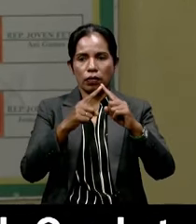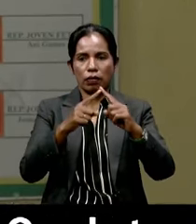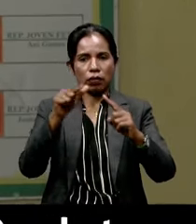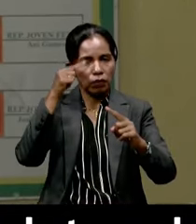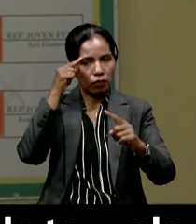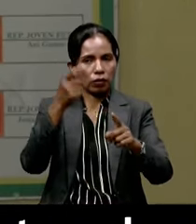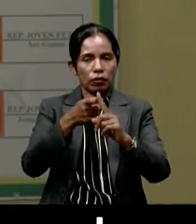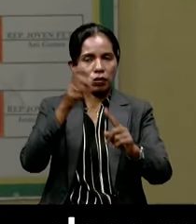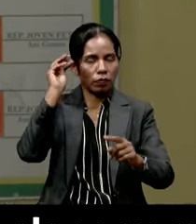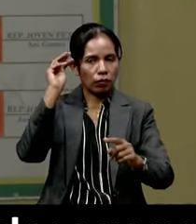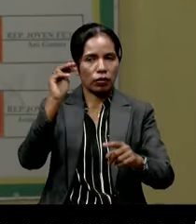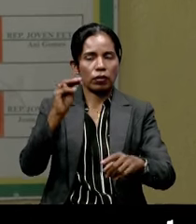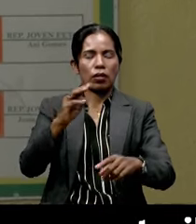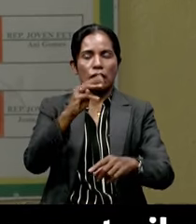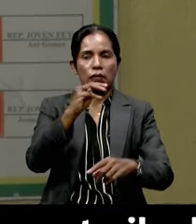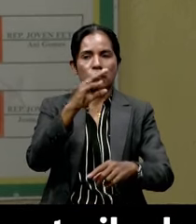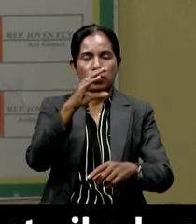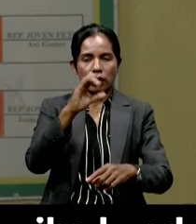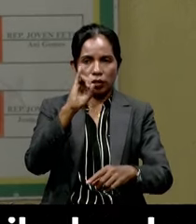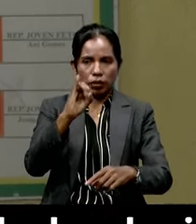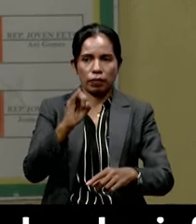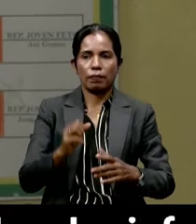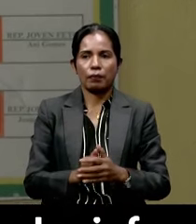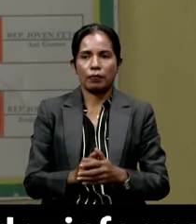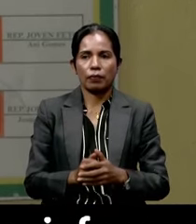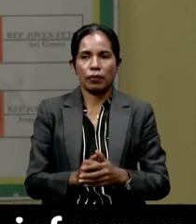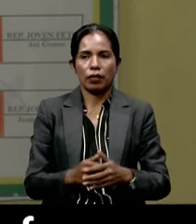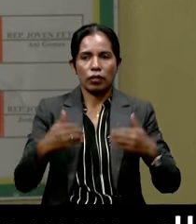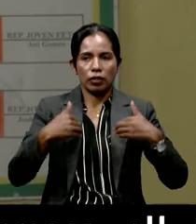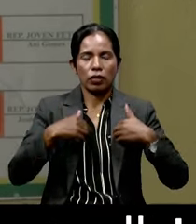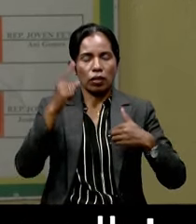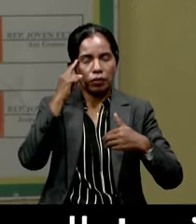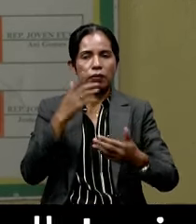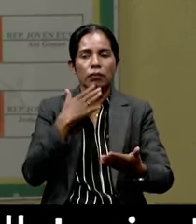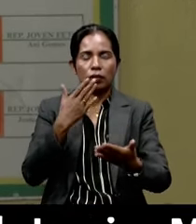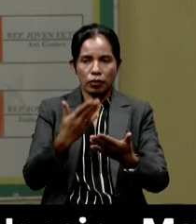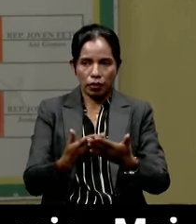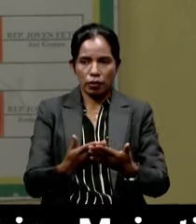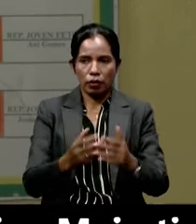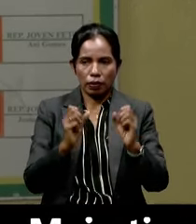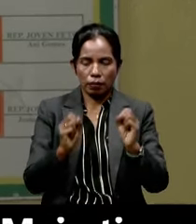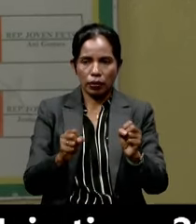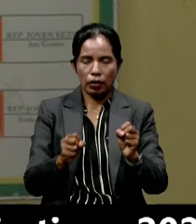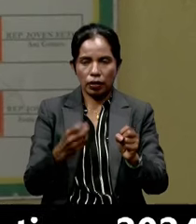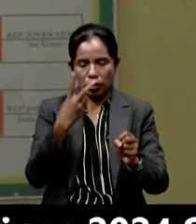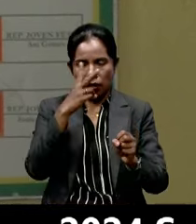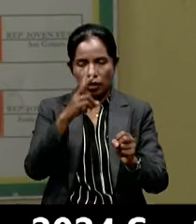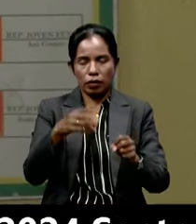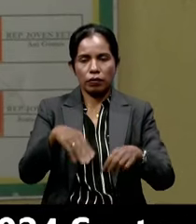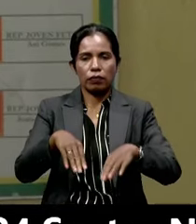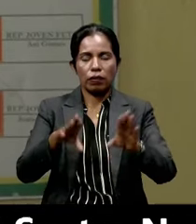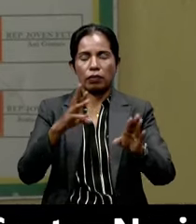Governo lius ministeru komersi industria iha hanoi diak parbele halu intervensaun parkado ba